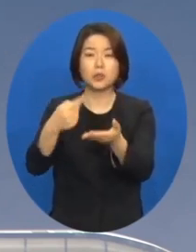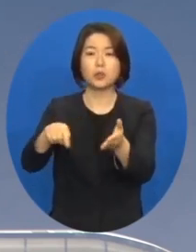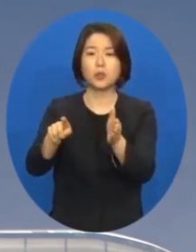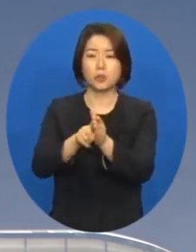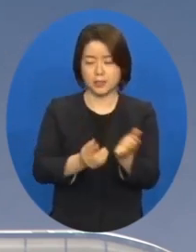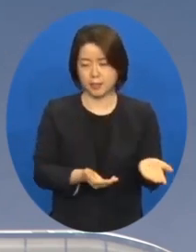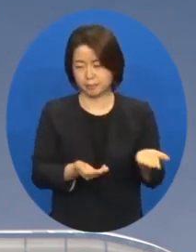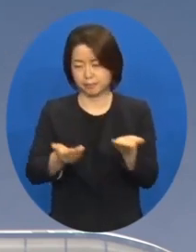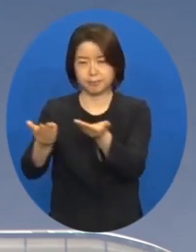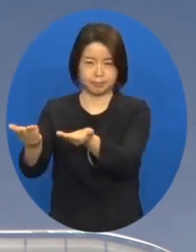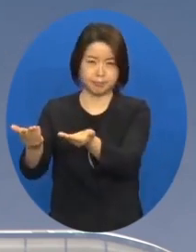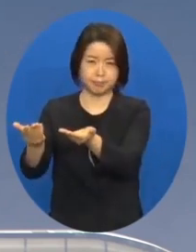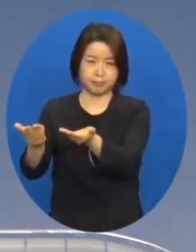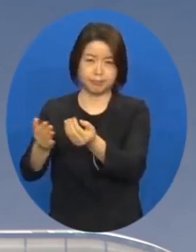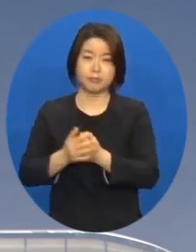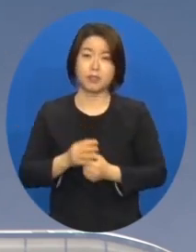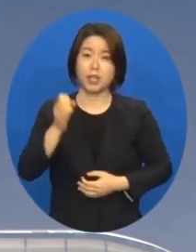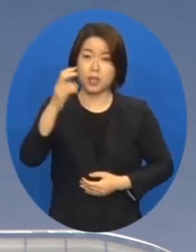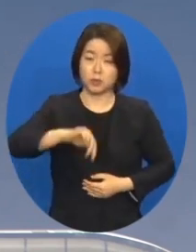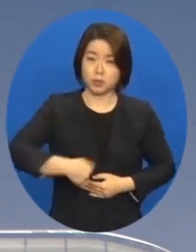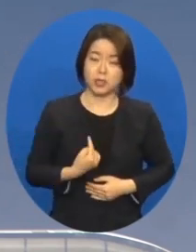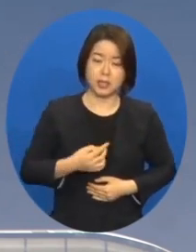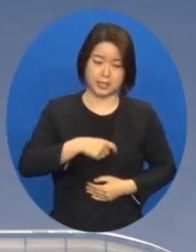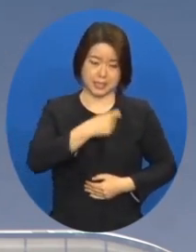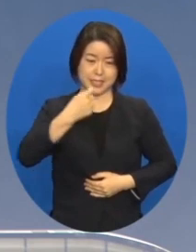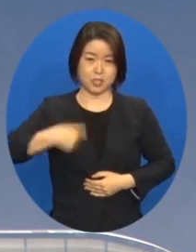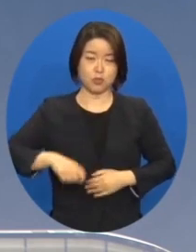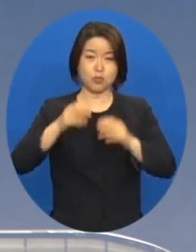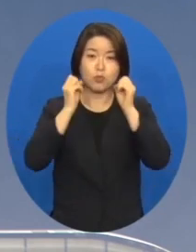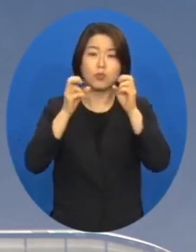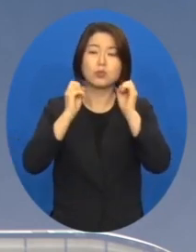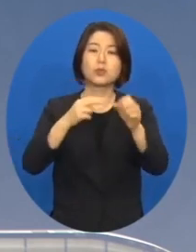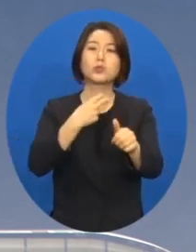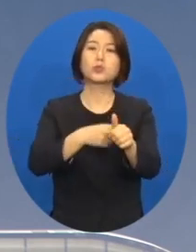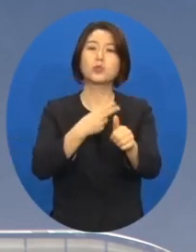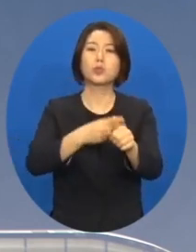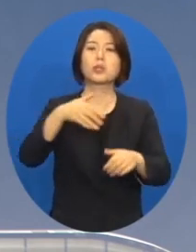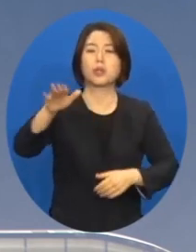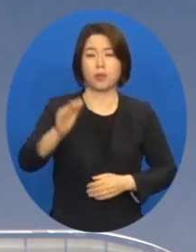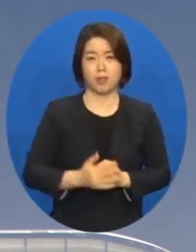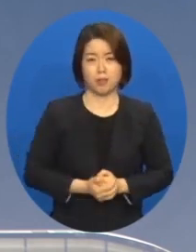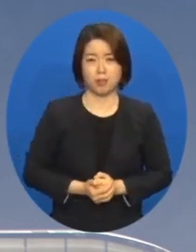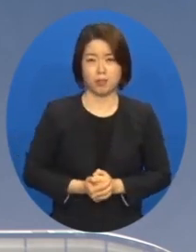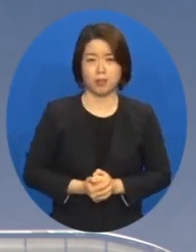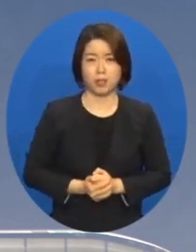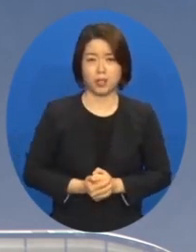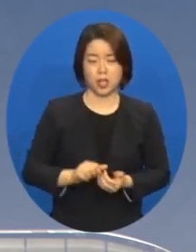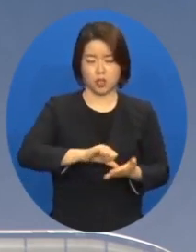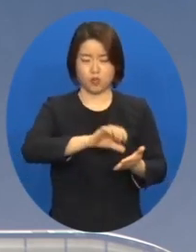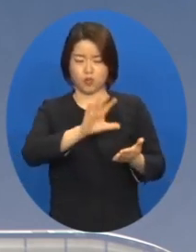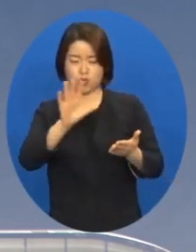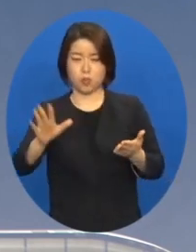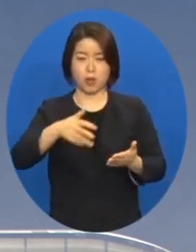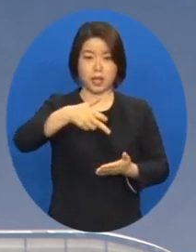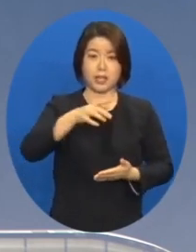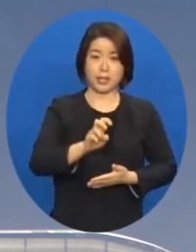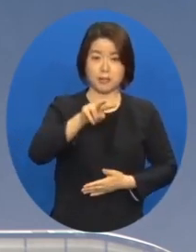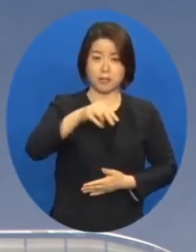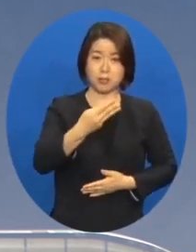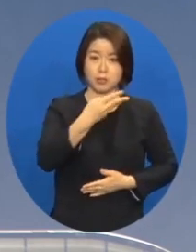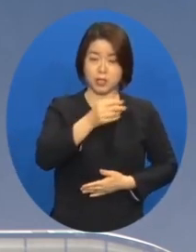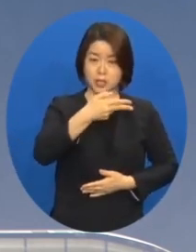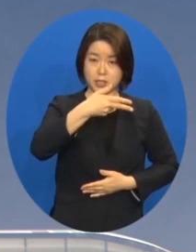헌신해버립니다. 그리고 자기는 중국 선교사로 갑니다. 유명한 케임브리지의 7인